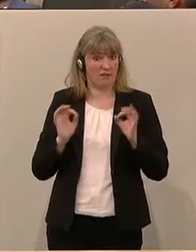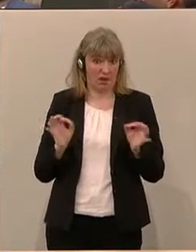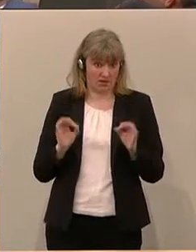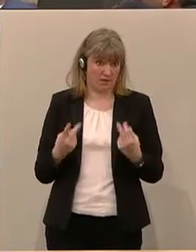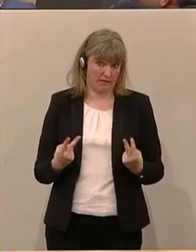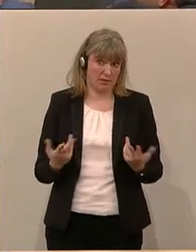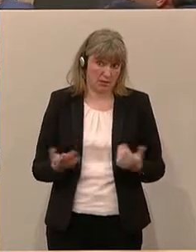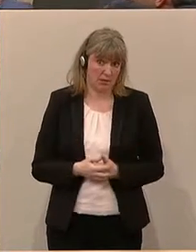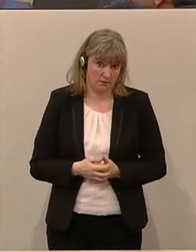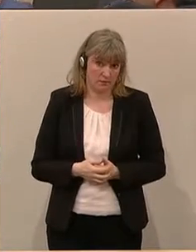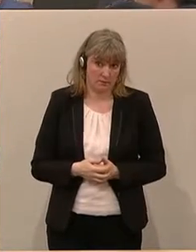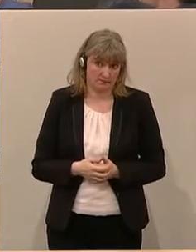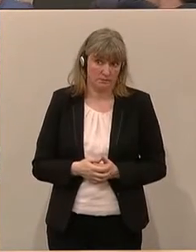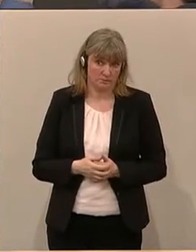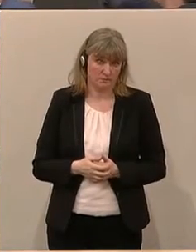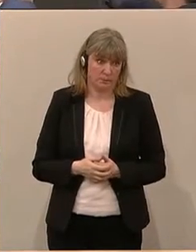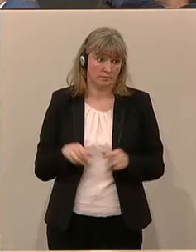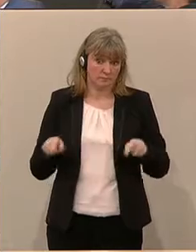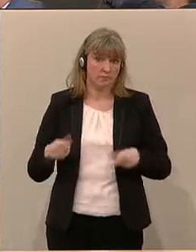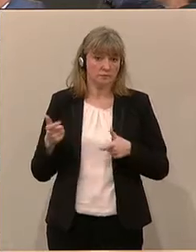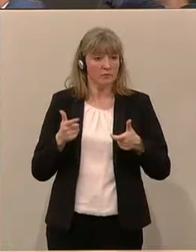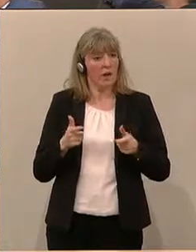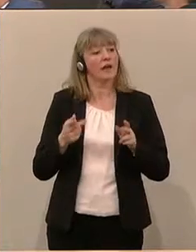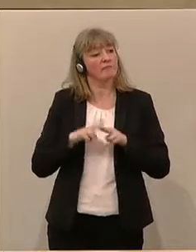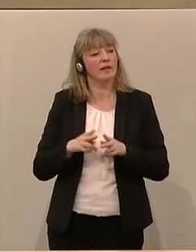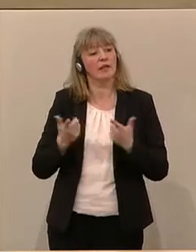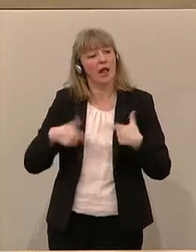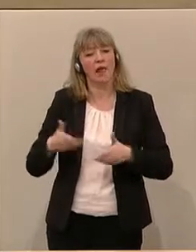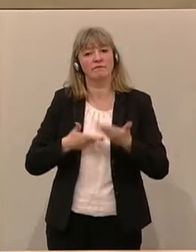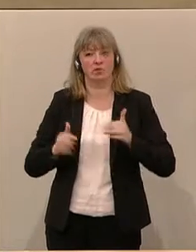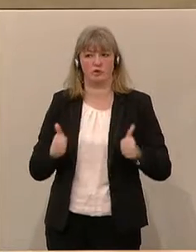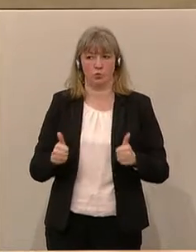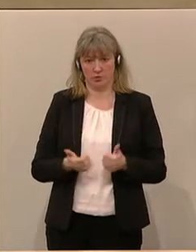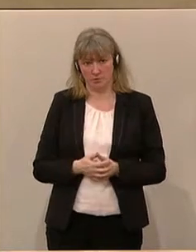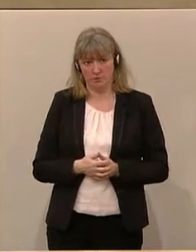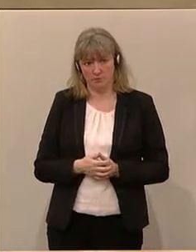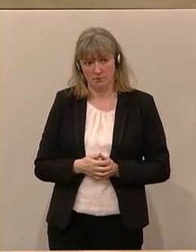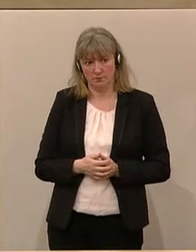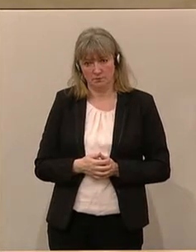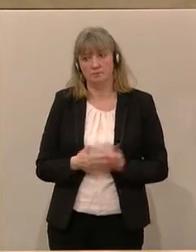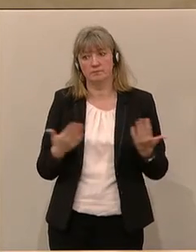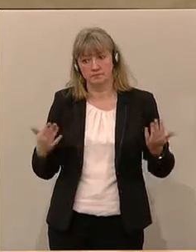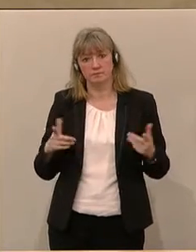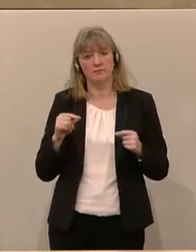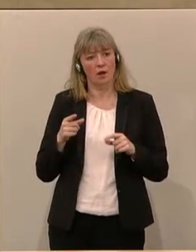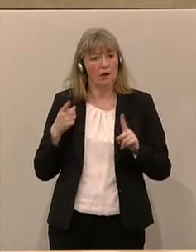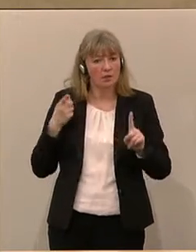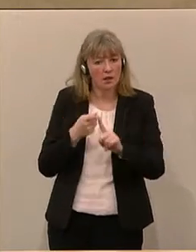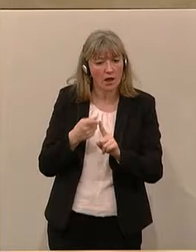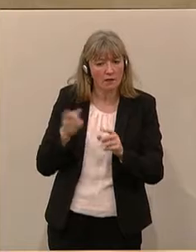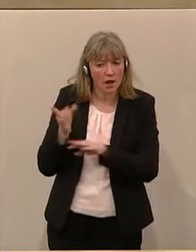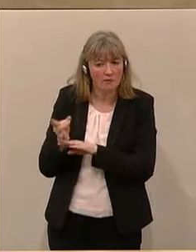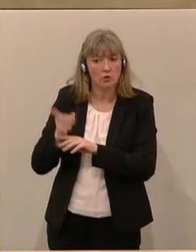wichtiger Faktor. Auch der geht nur mit einer intakten Landwirtschaft und da ist es gar nicht der direkte Einfluss, sondern oft ist